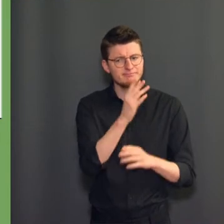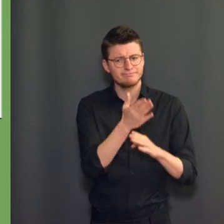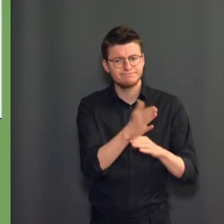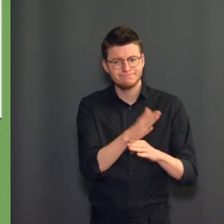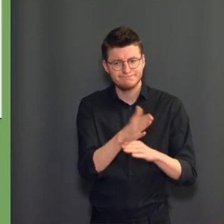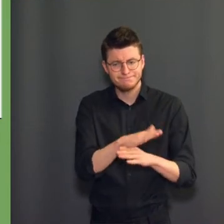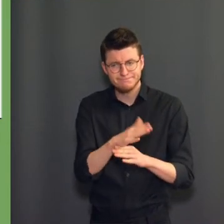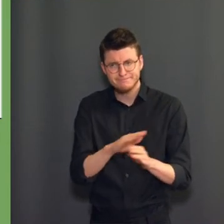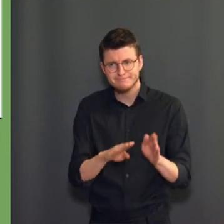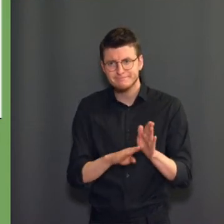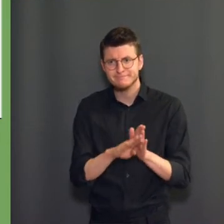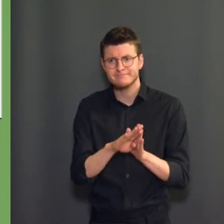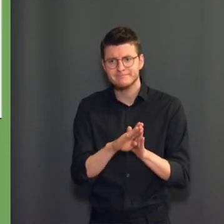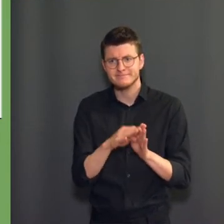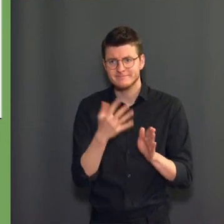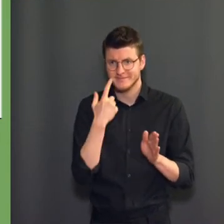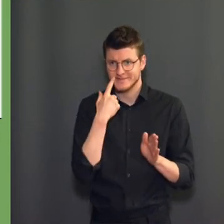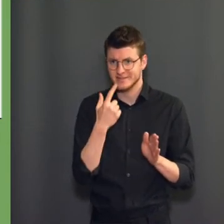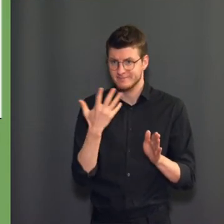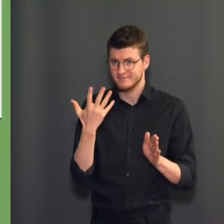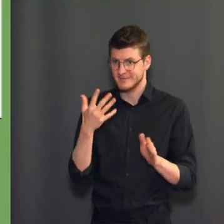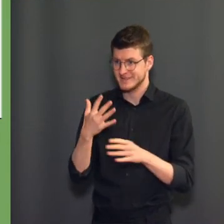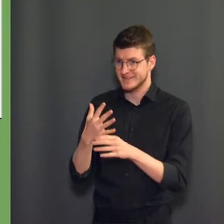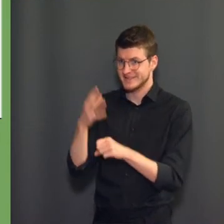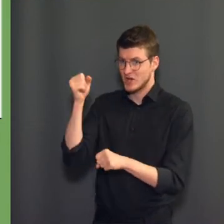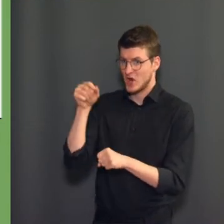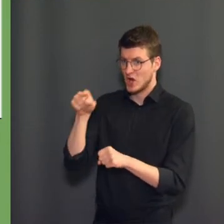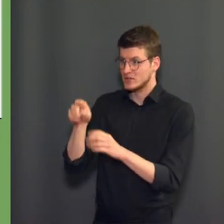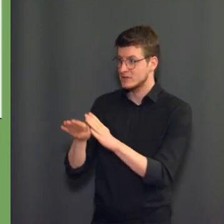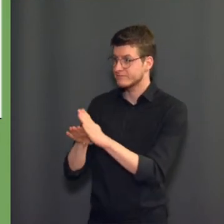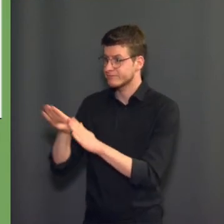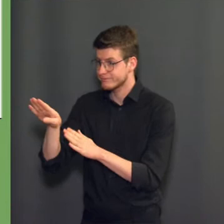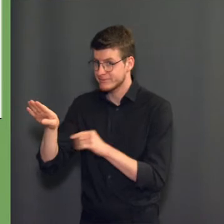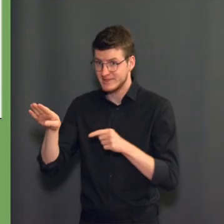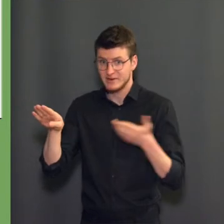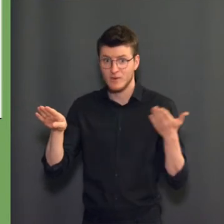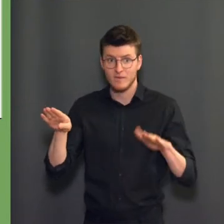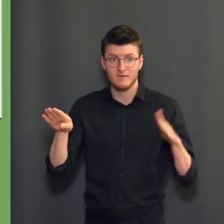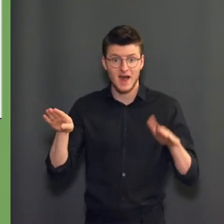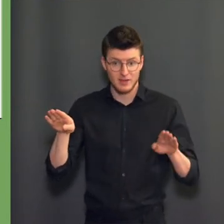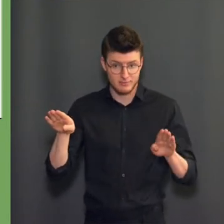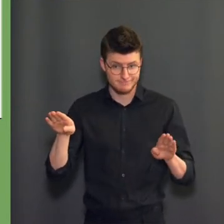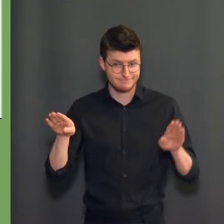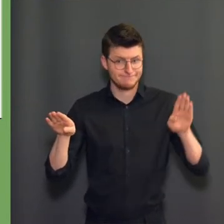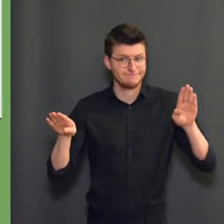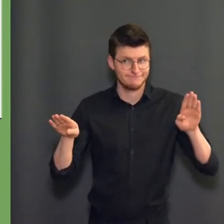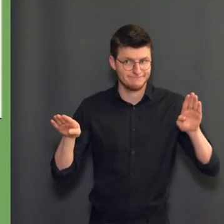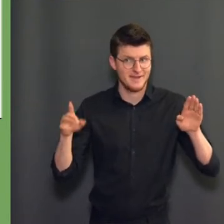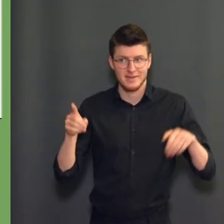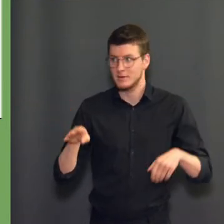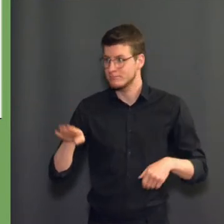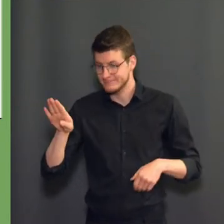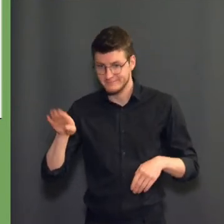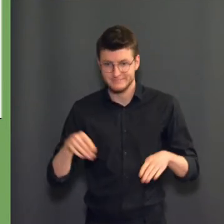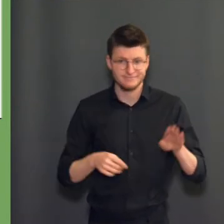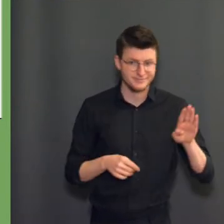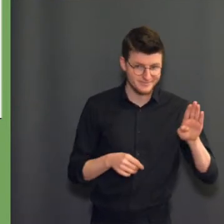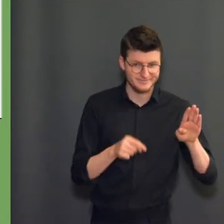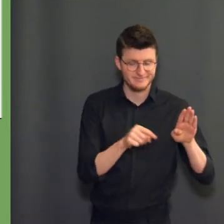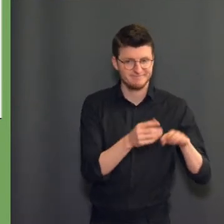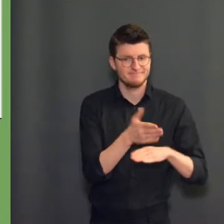met de toenemende ziekenhuisopnames. Gemiddeld vielen er de afgelopen